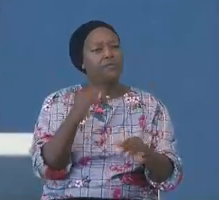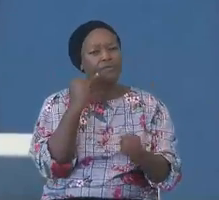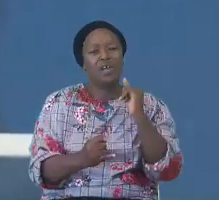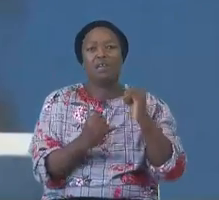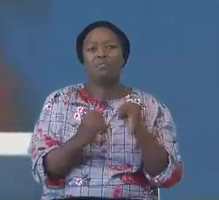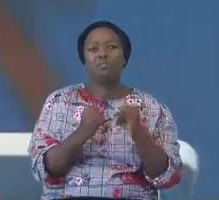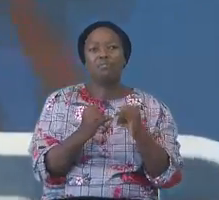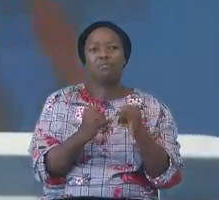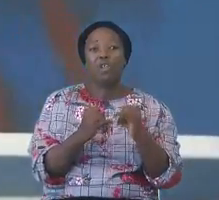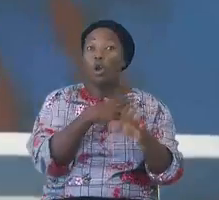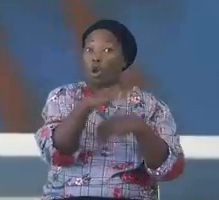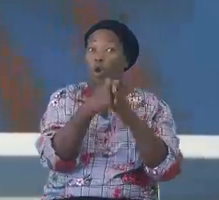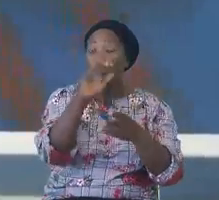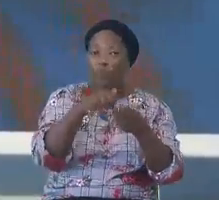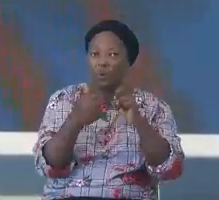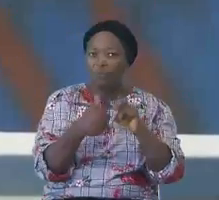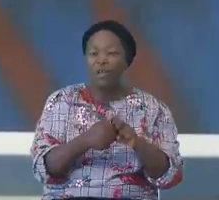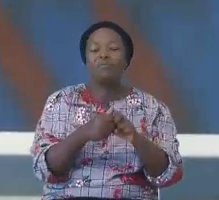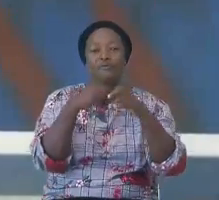est accompli.